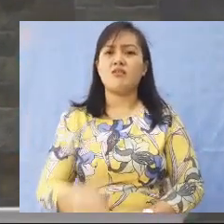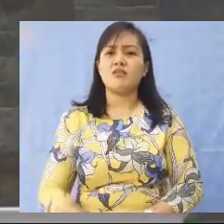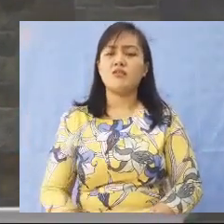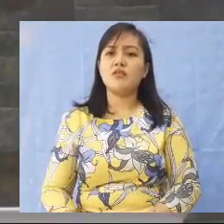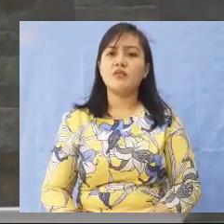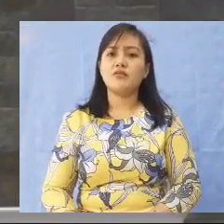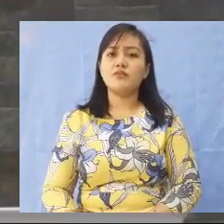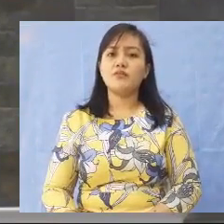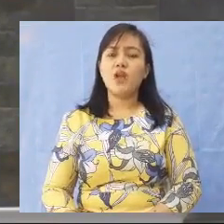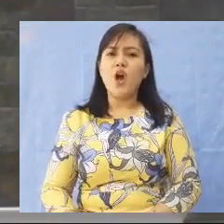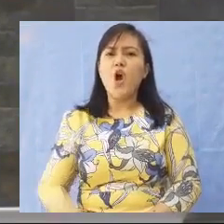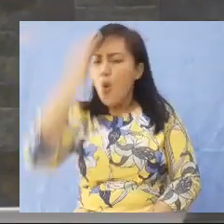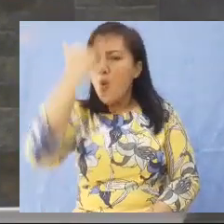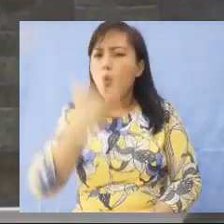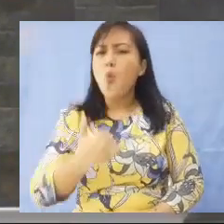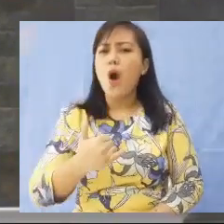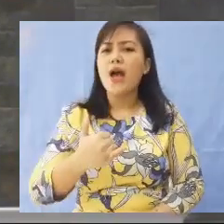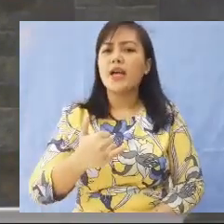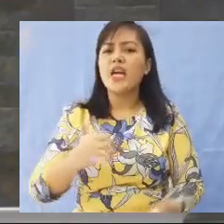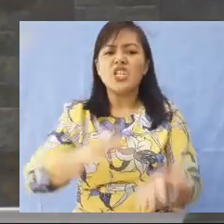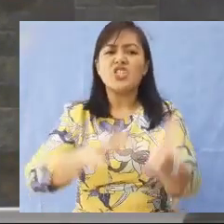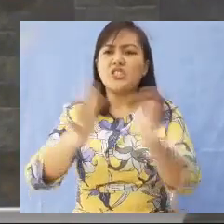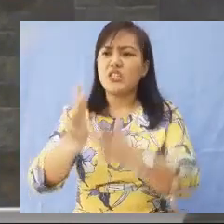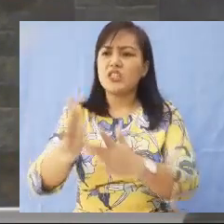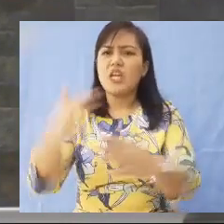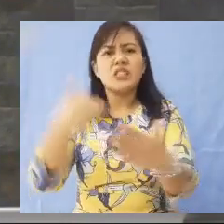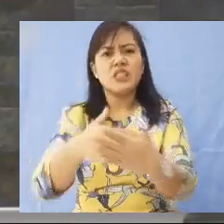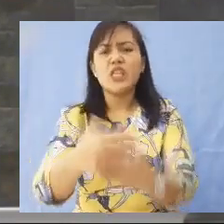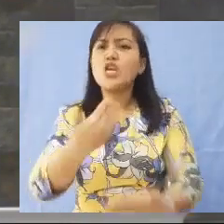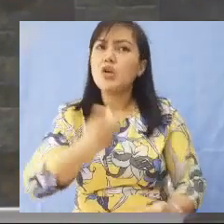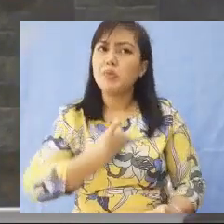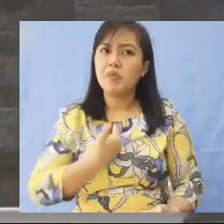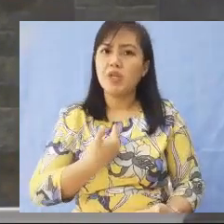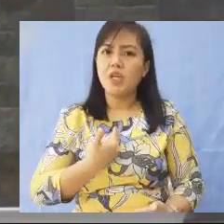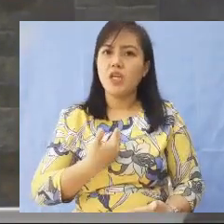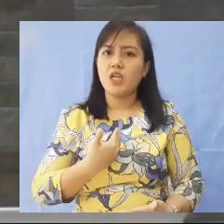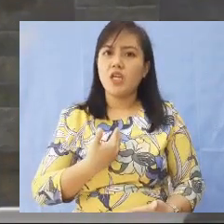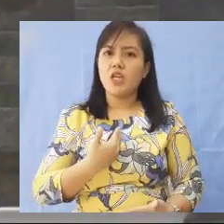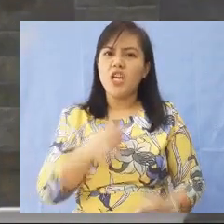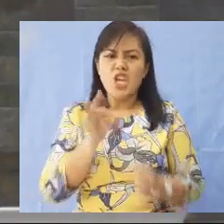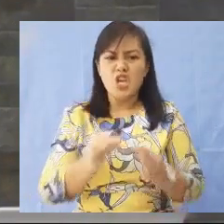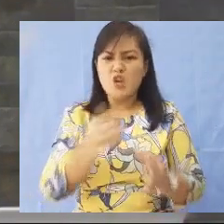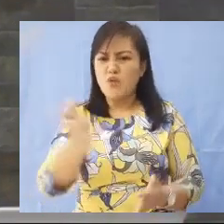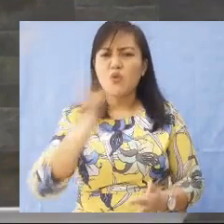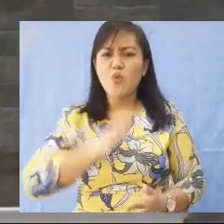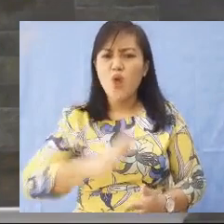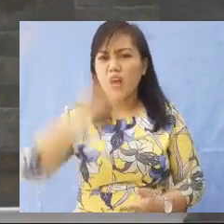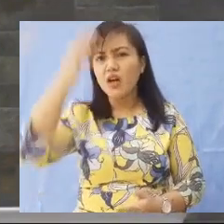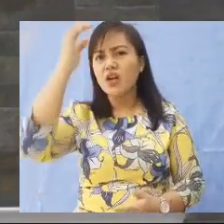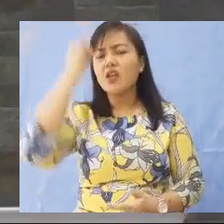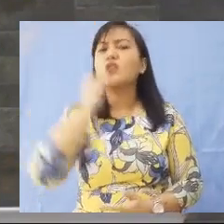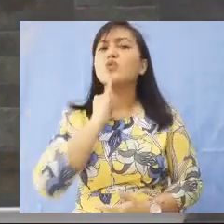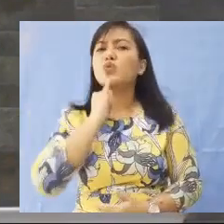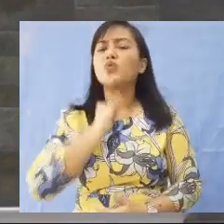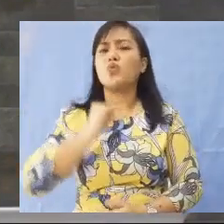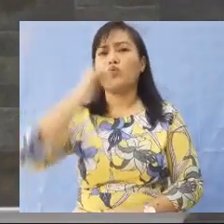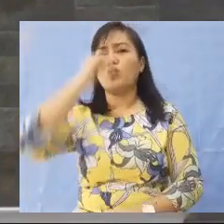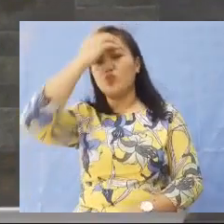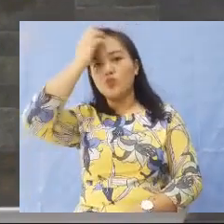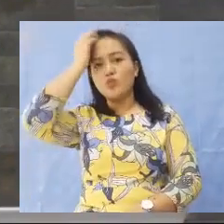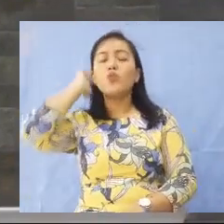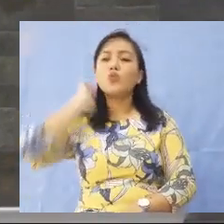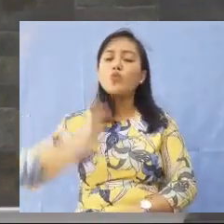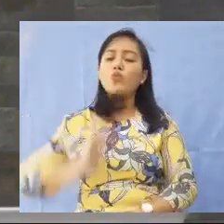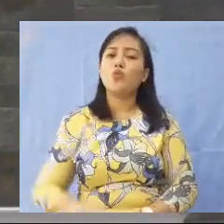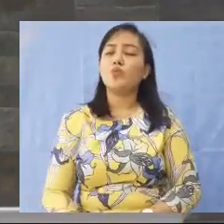kung naiintindihan mo kung sino ako, ikaw ang hihingi ng tubig sa akin, at kapag ikaw